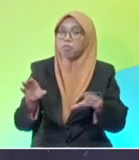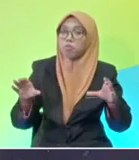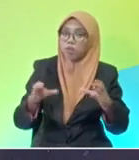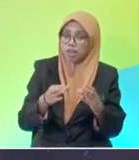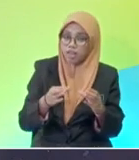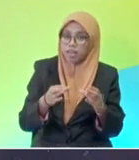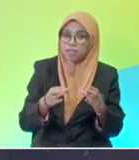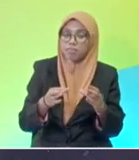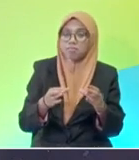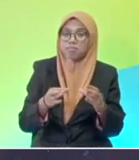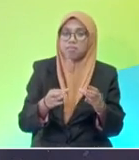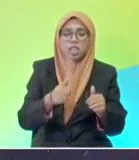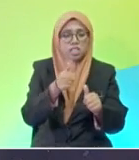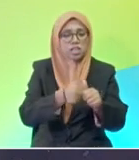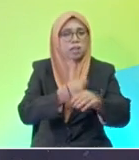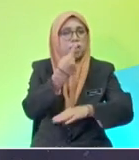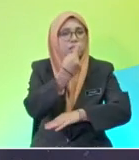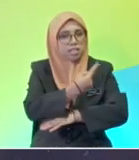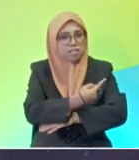terapkan dalam kehidupan sehari-hari